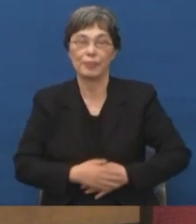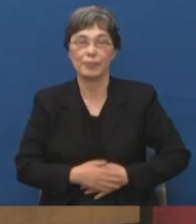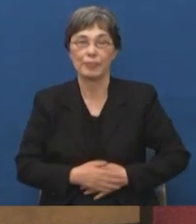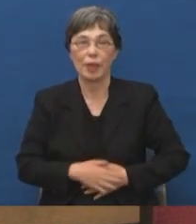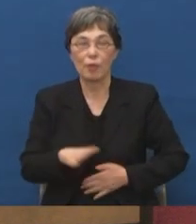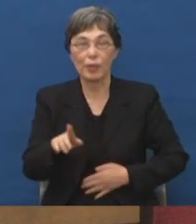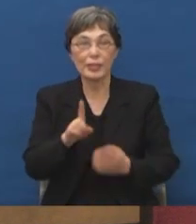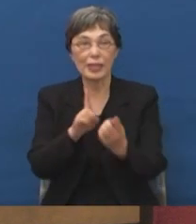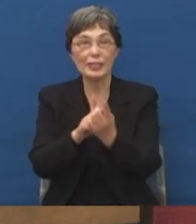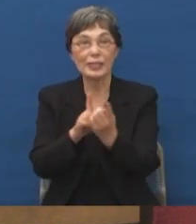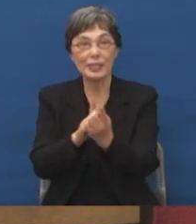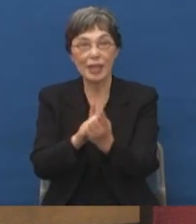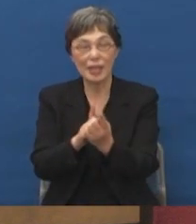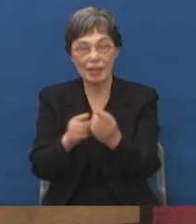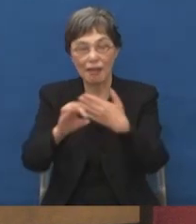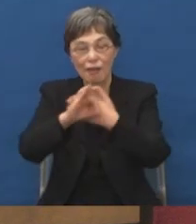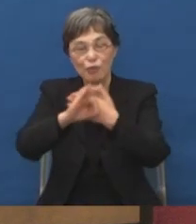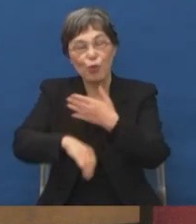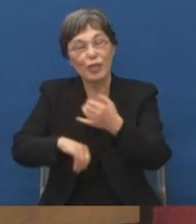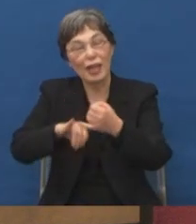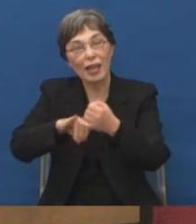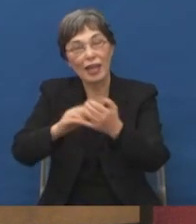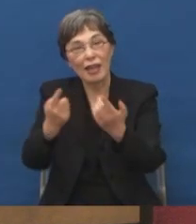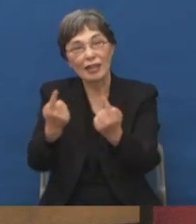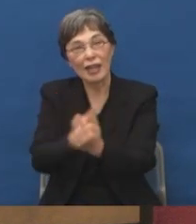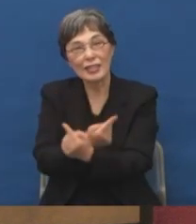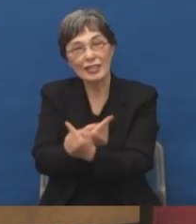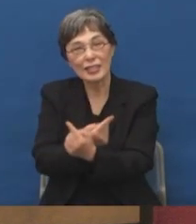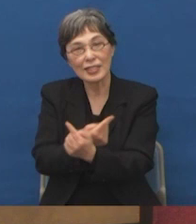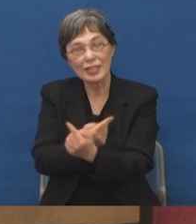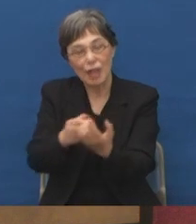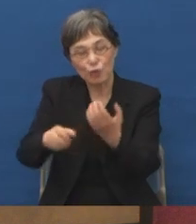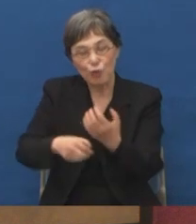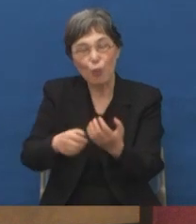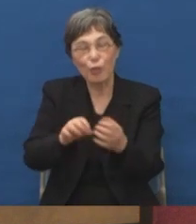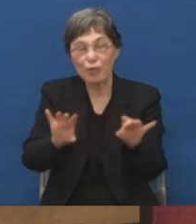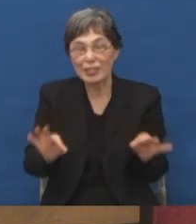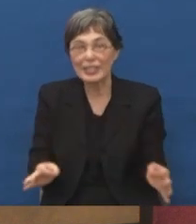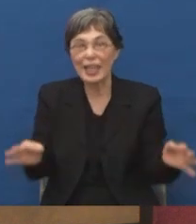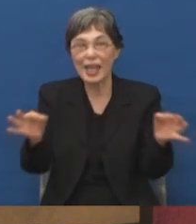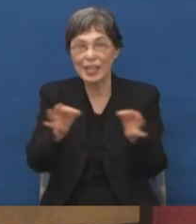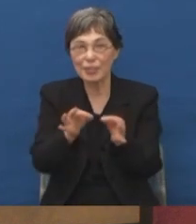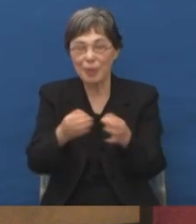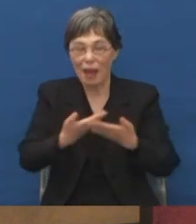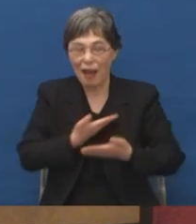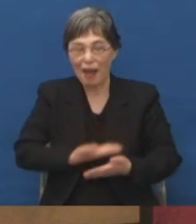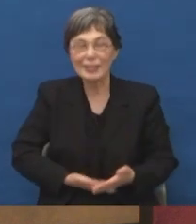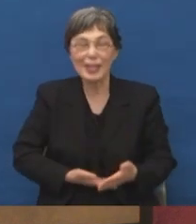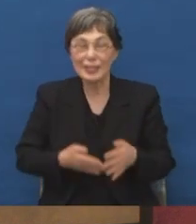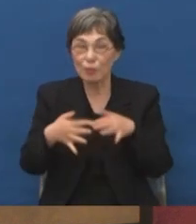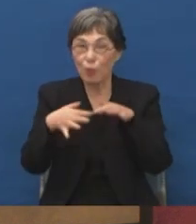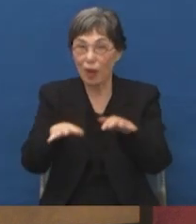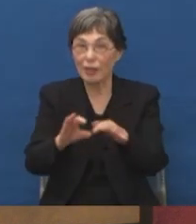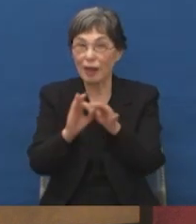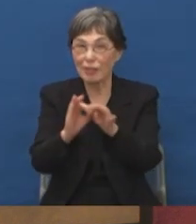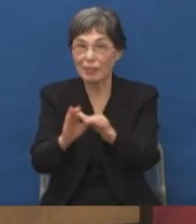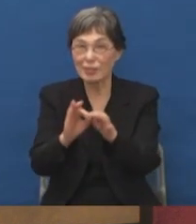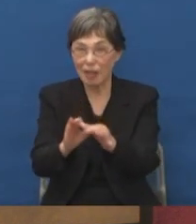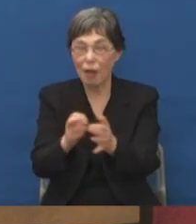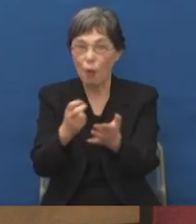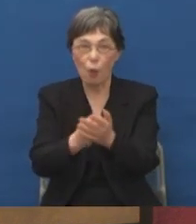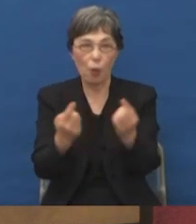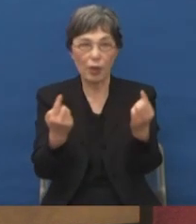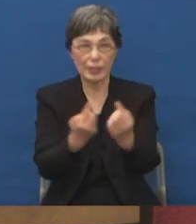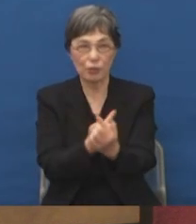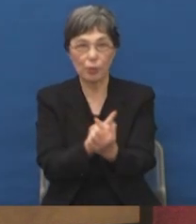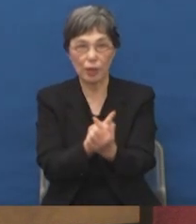これに対し、条例改正による消防用設備の規制や安全性への影響、法改正に伴